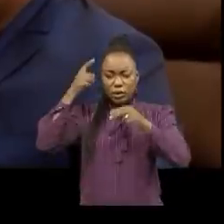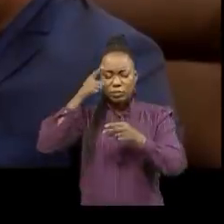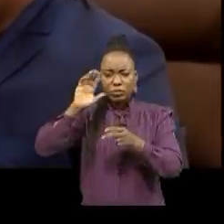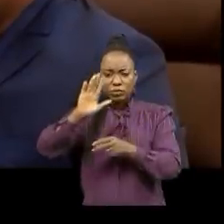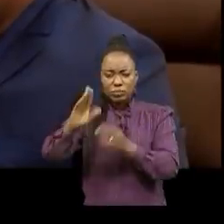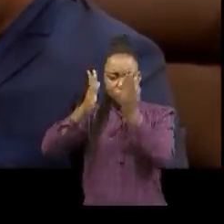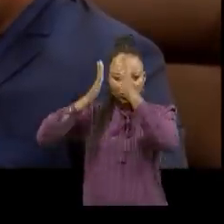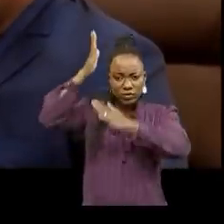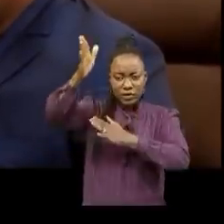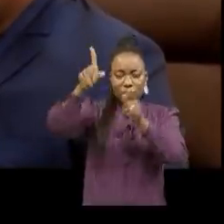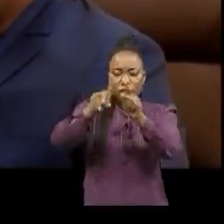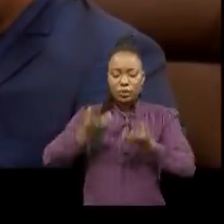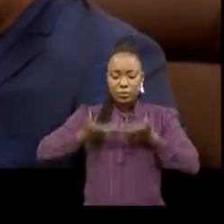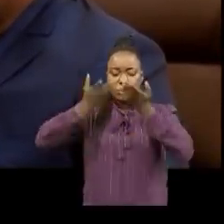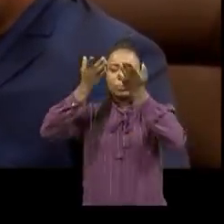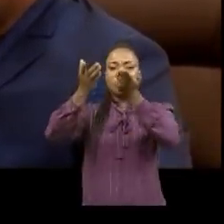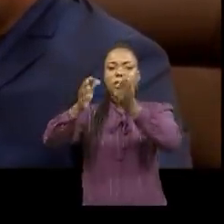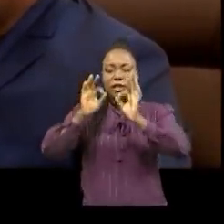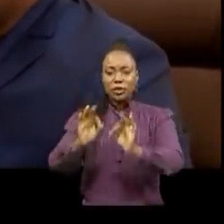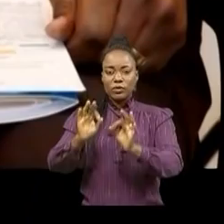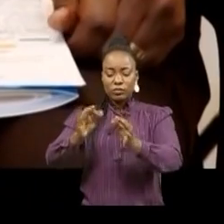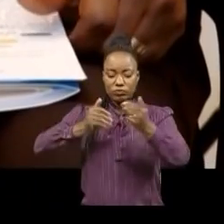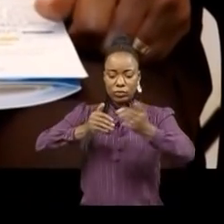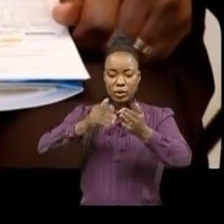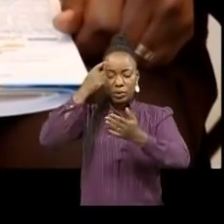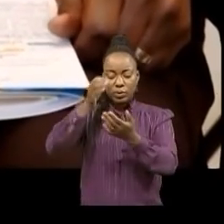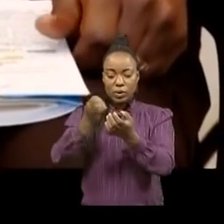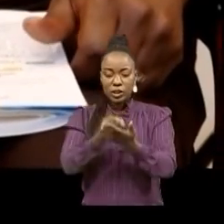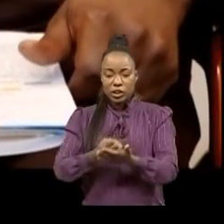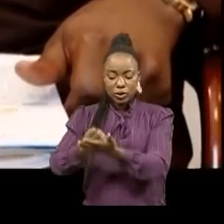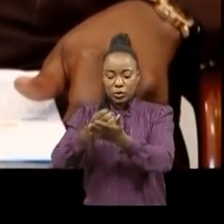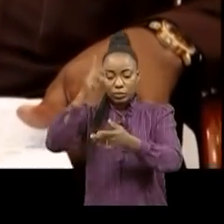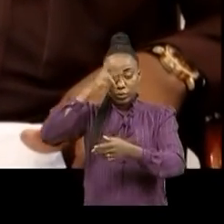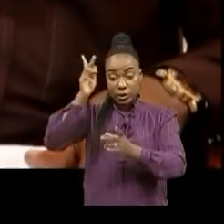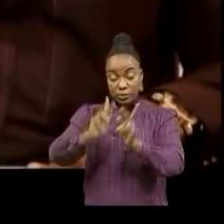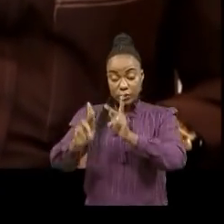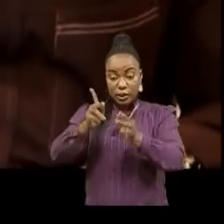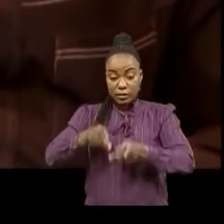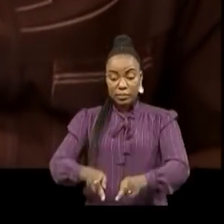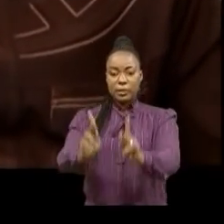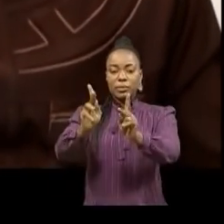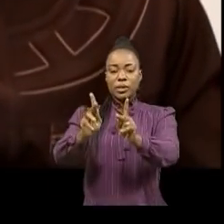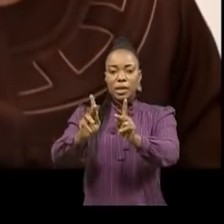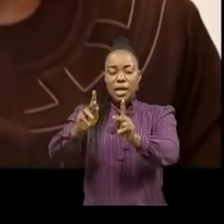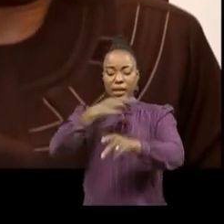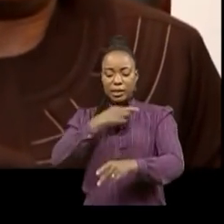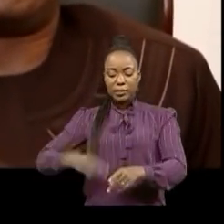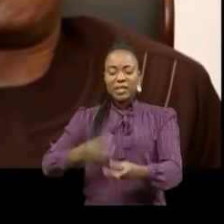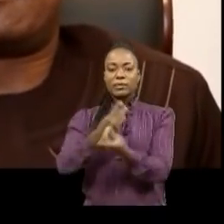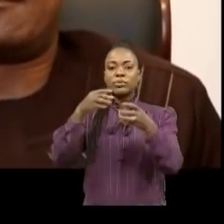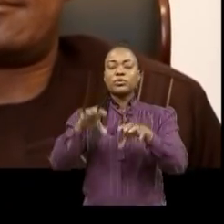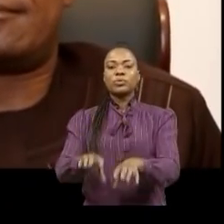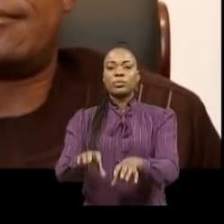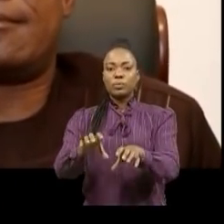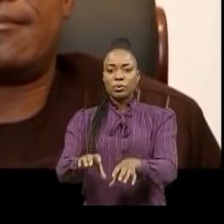enjeux du futur et proposer des nouvelles approches de gestion et politiques publiques qui permettront à la République démocratique